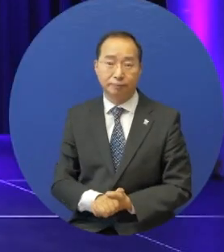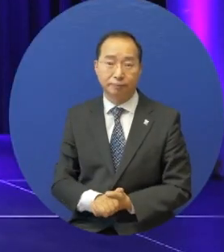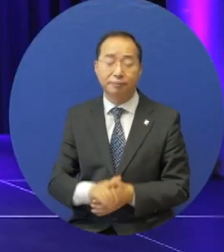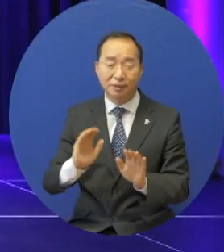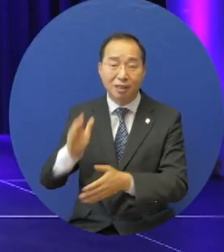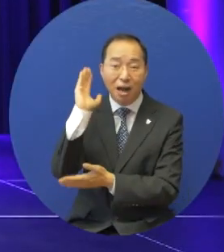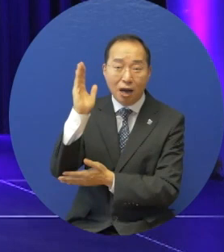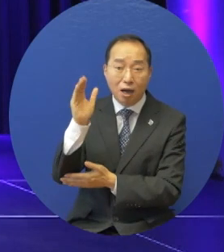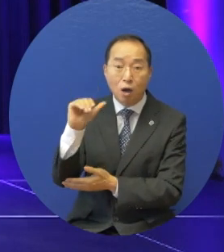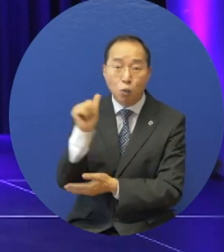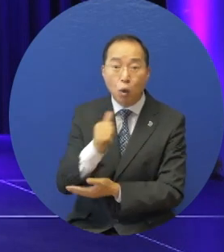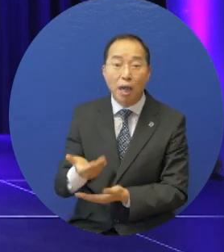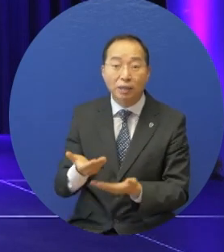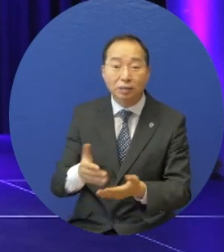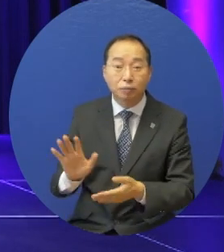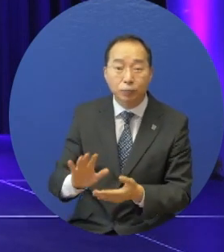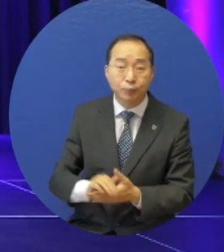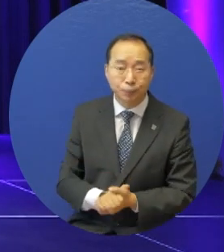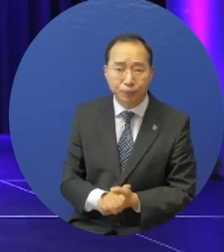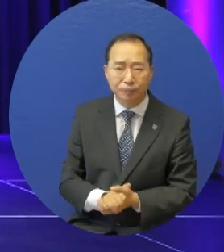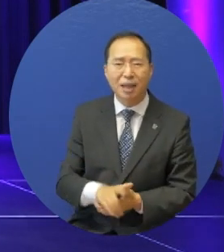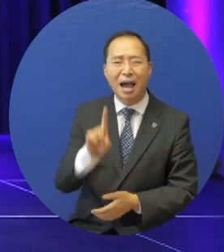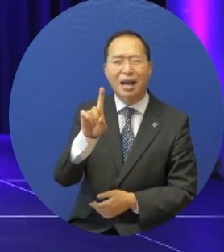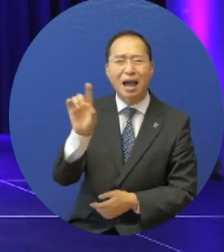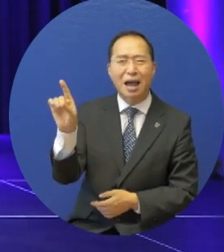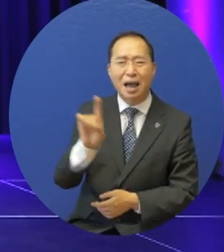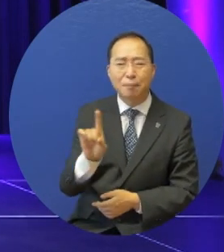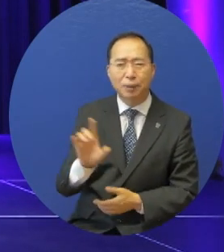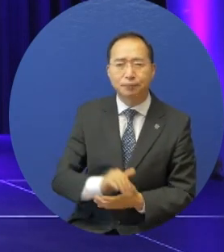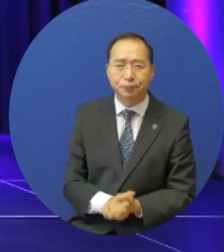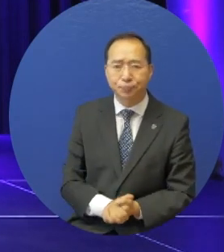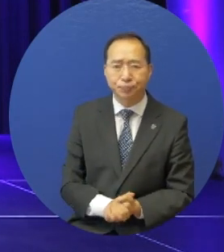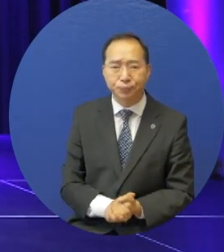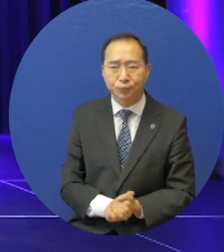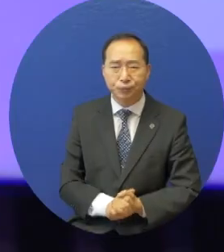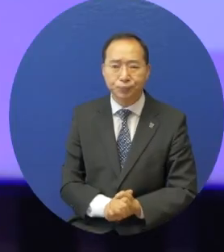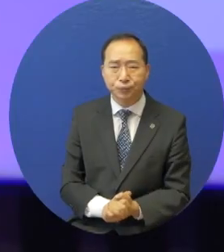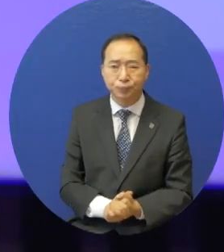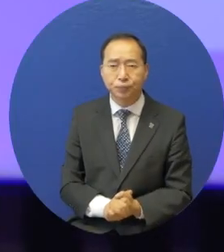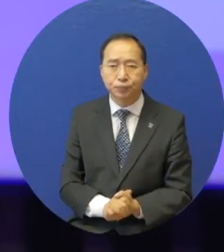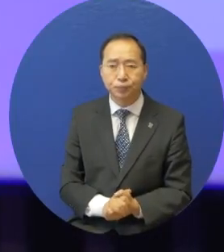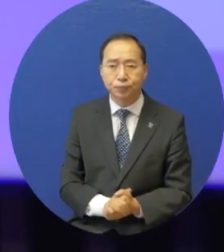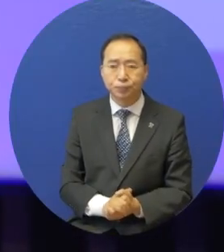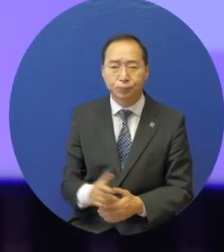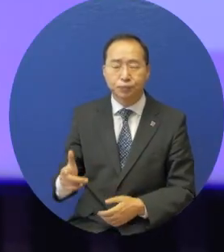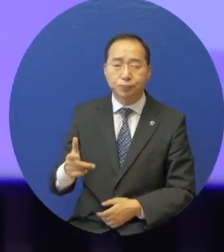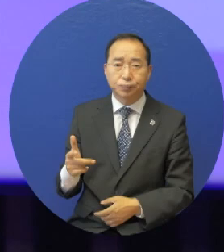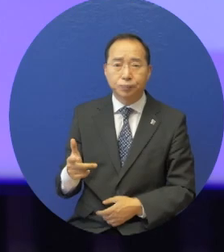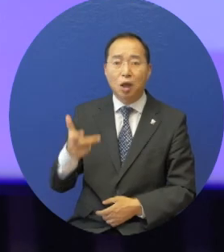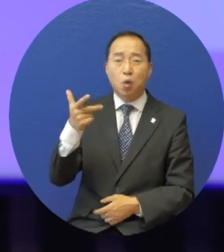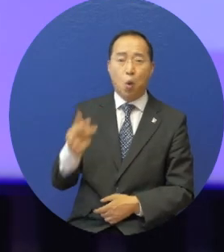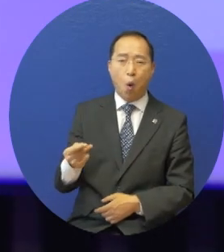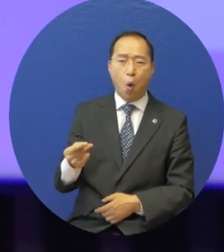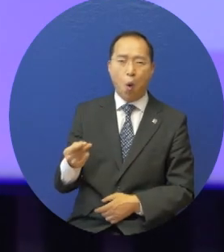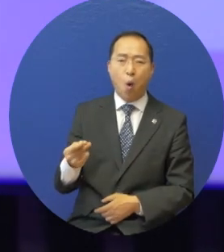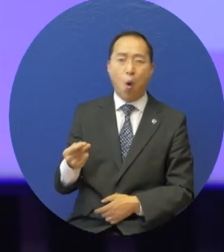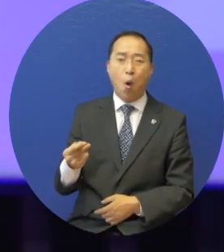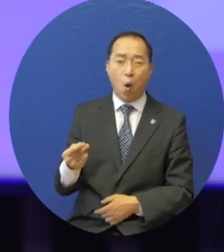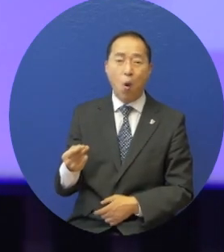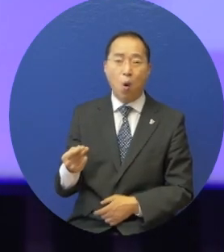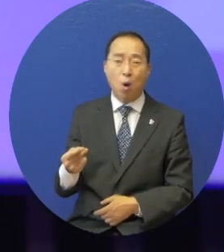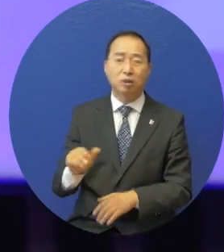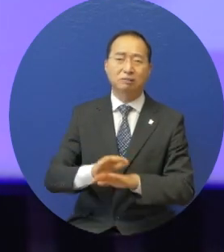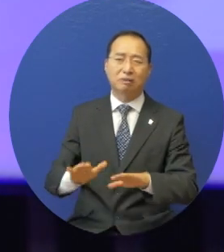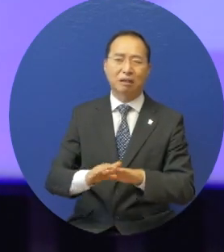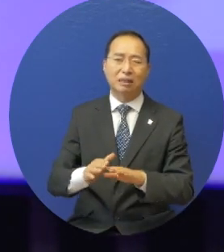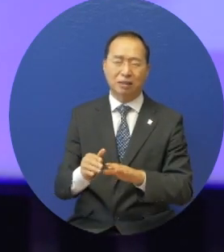그러니까 지금 강의에서 여러분에게 소개를 시켜드리지 않은 직업 중에 하나를 예를 들면요, 분뇨처리업자, 똥장군입니다. 똥장군을 등에